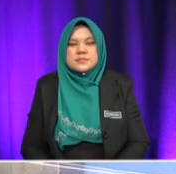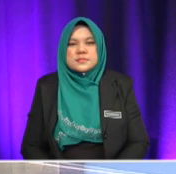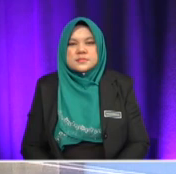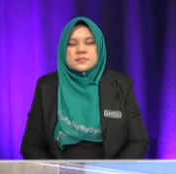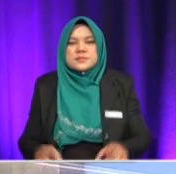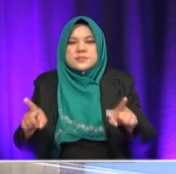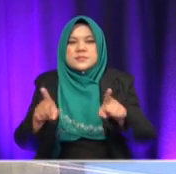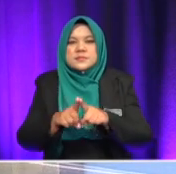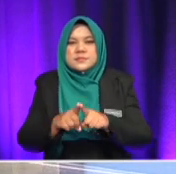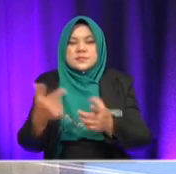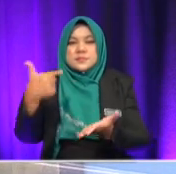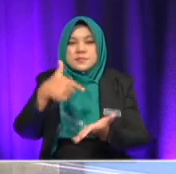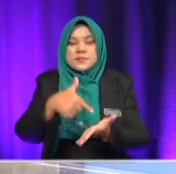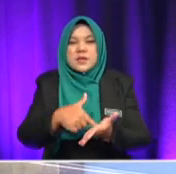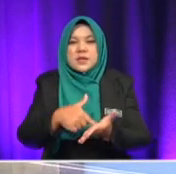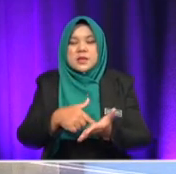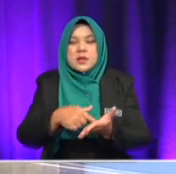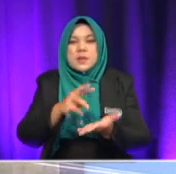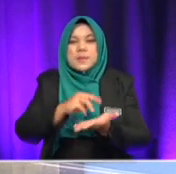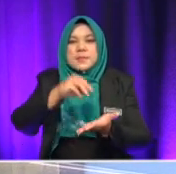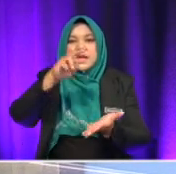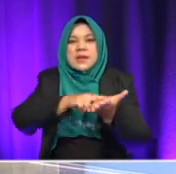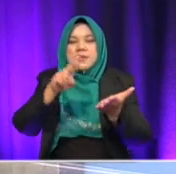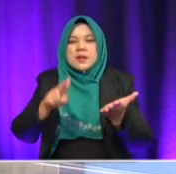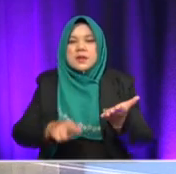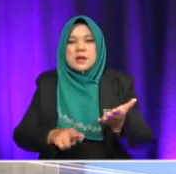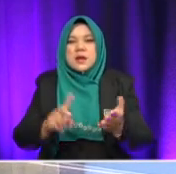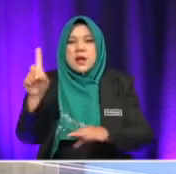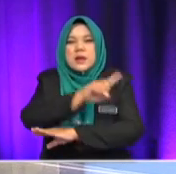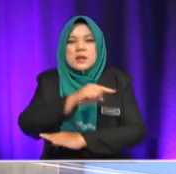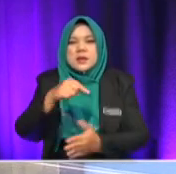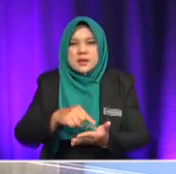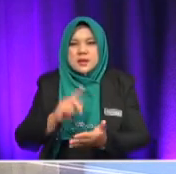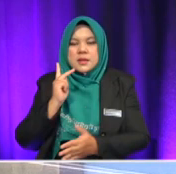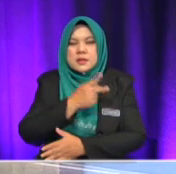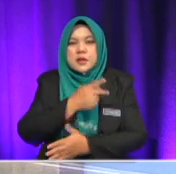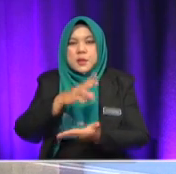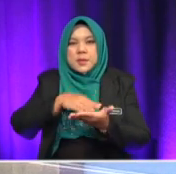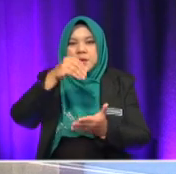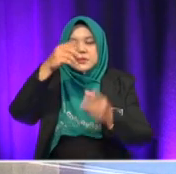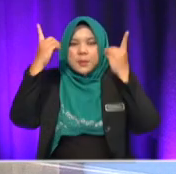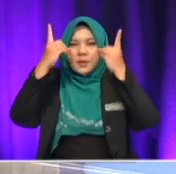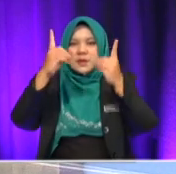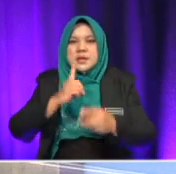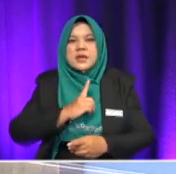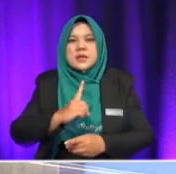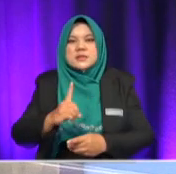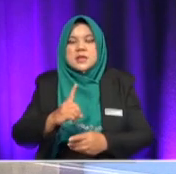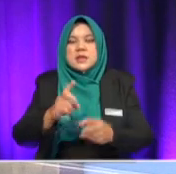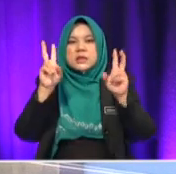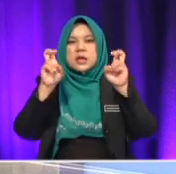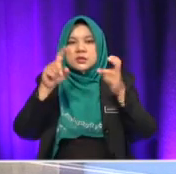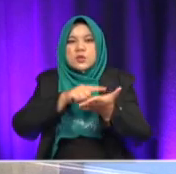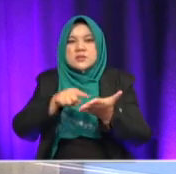bersama sekali lagi dalam slot menengah rendah dan hari ini kita belajar mata pelajaran Pendidikan Islam dengan topik kita zakat